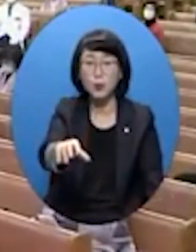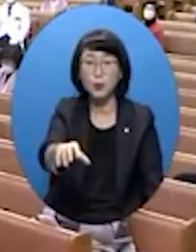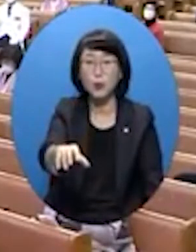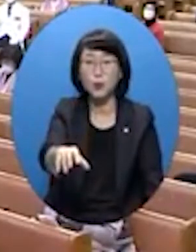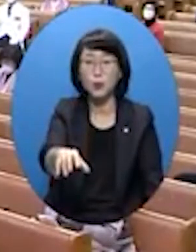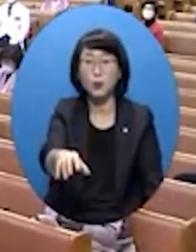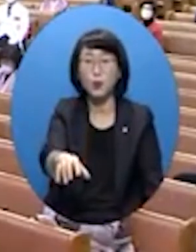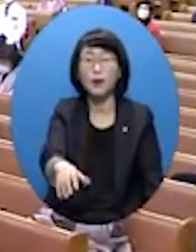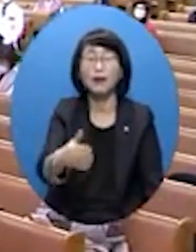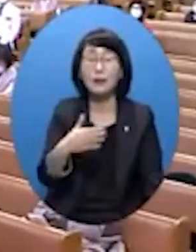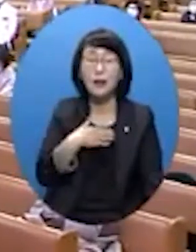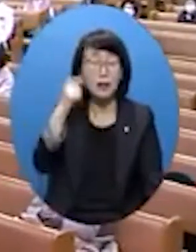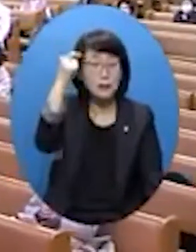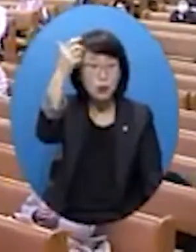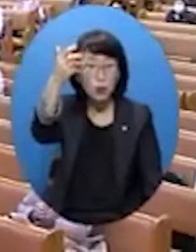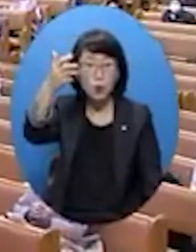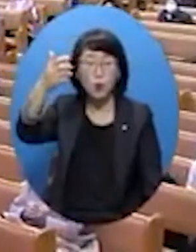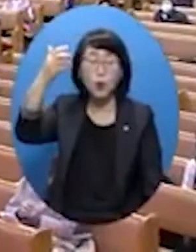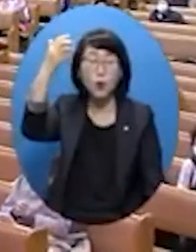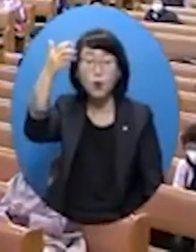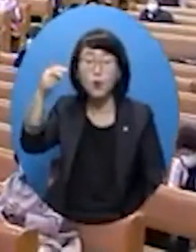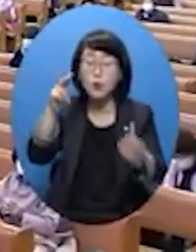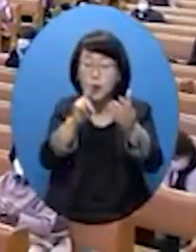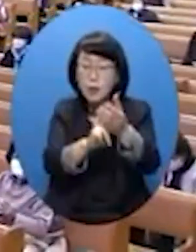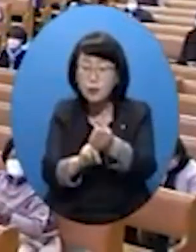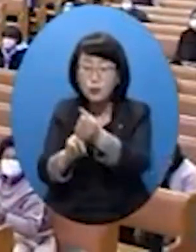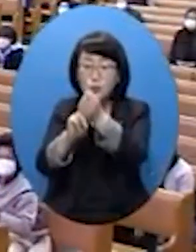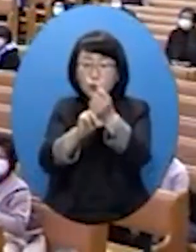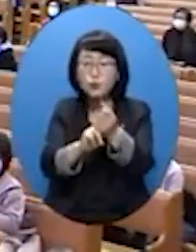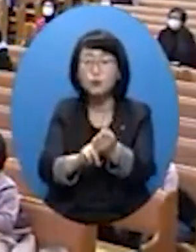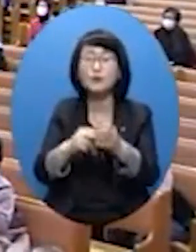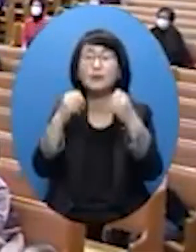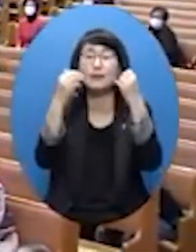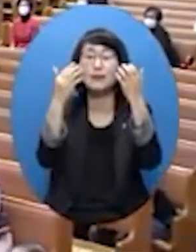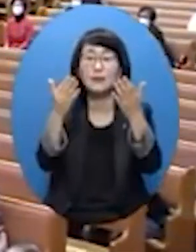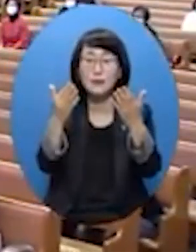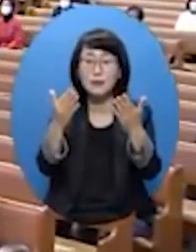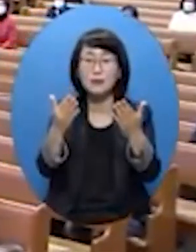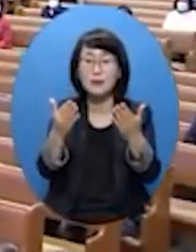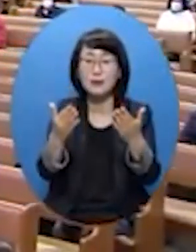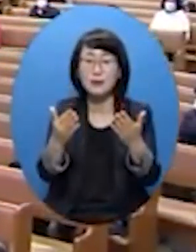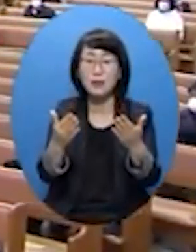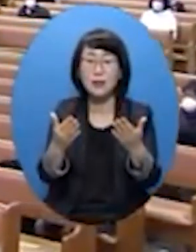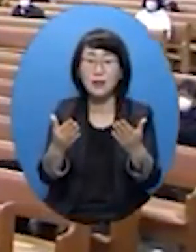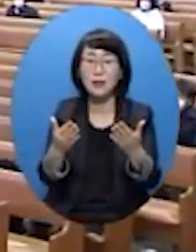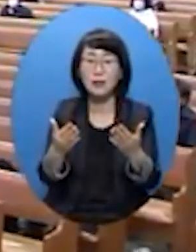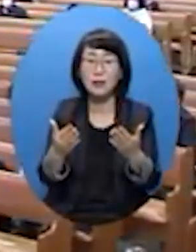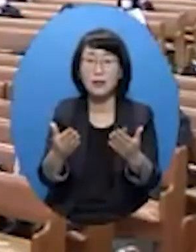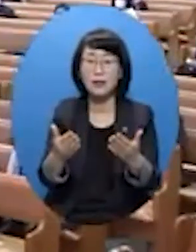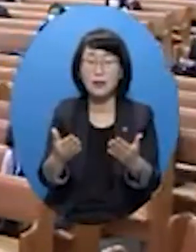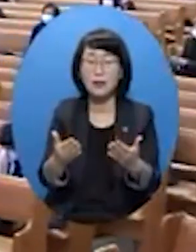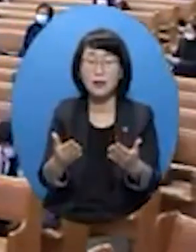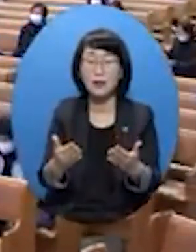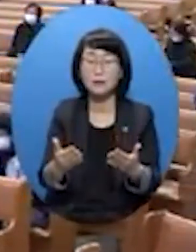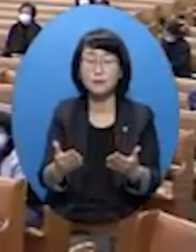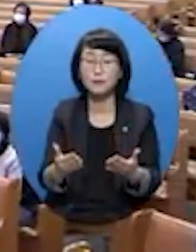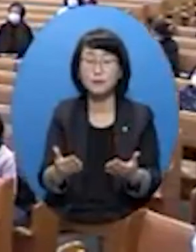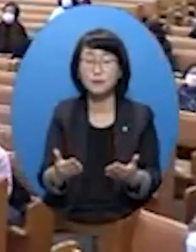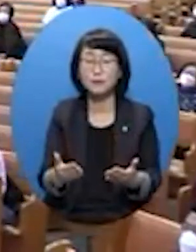woo o nam 월을 수 없지 실이 l